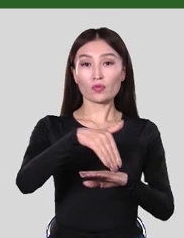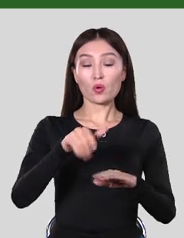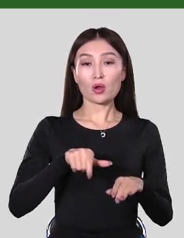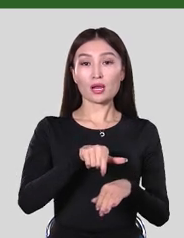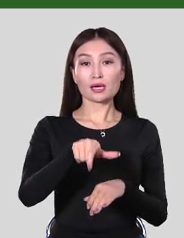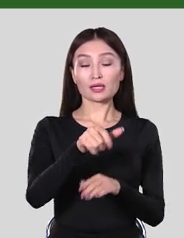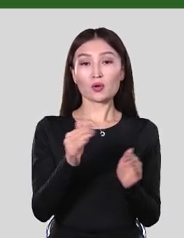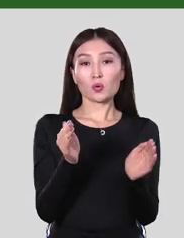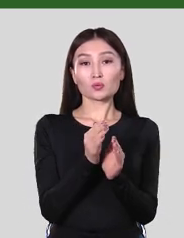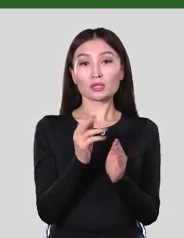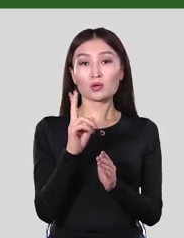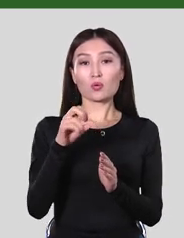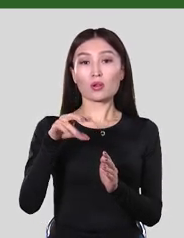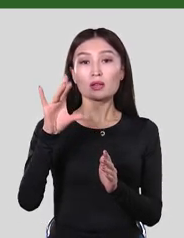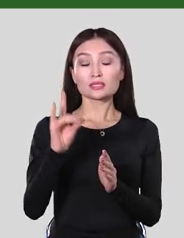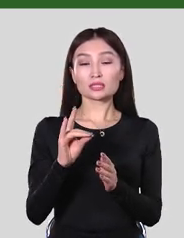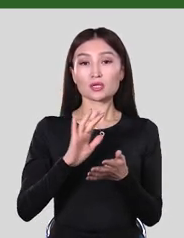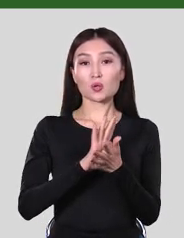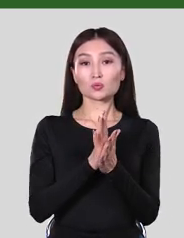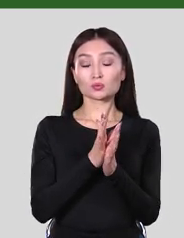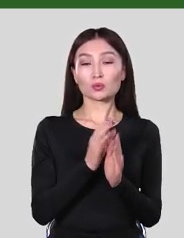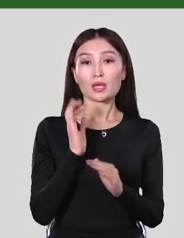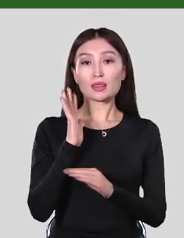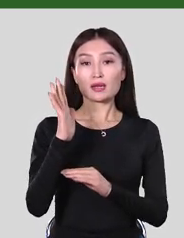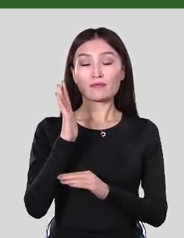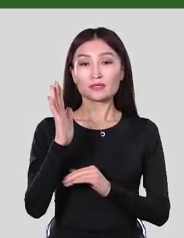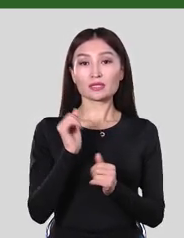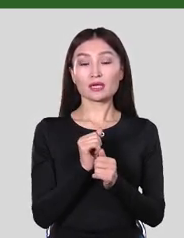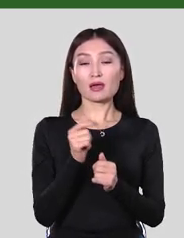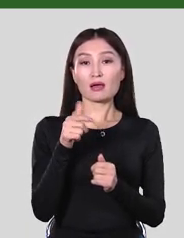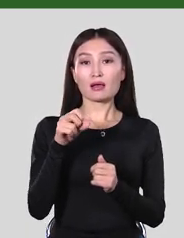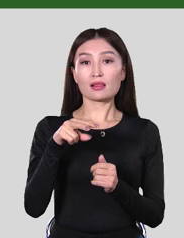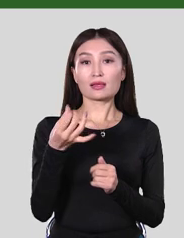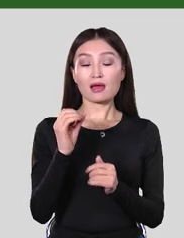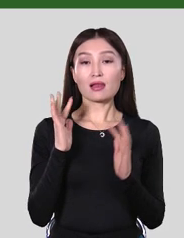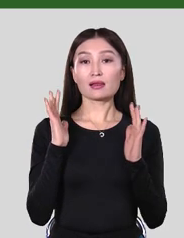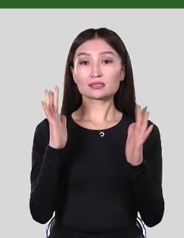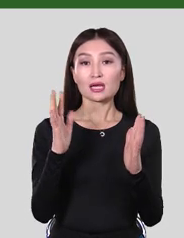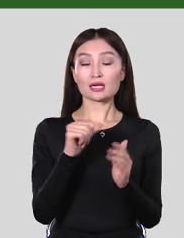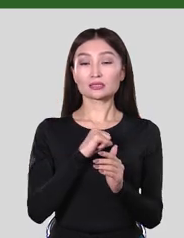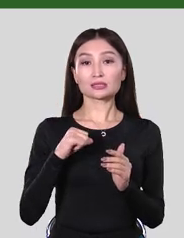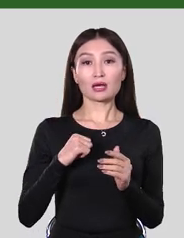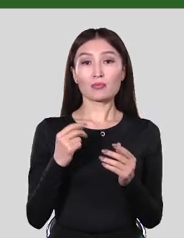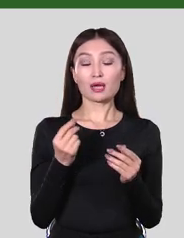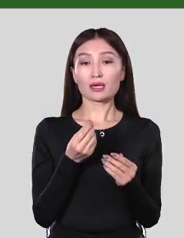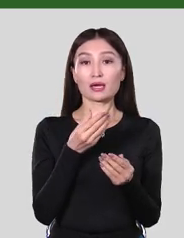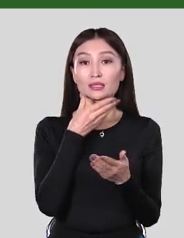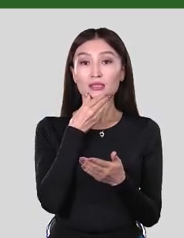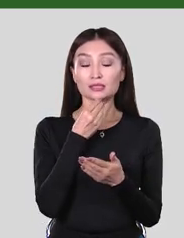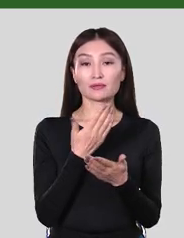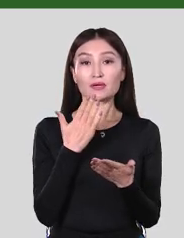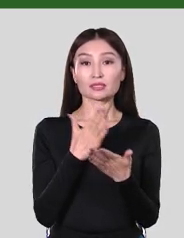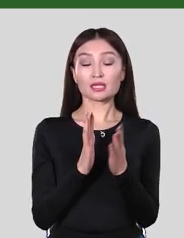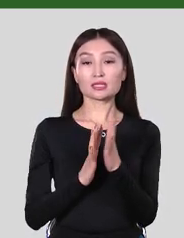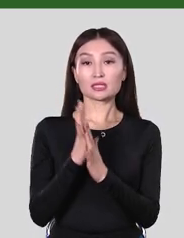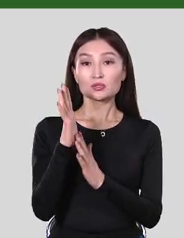располагаются узкие полосы очень густой древесной растительности – галерейные леса. Самое примечательное дерево,